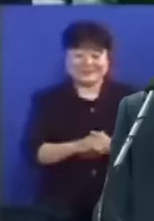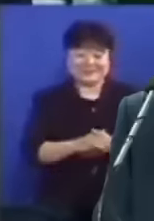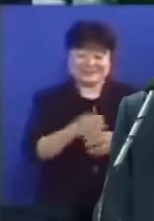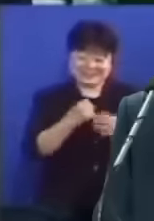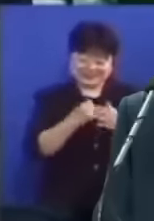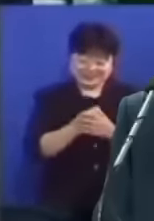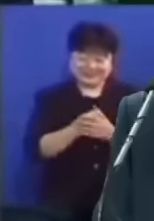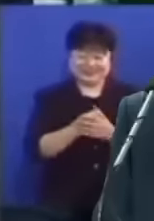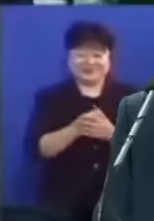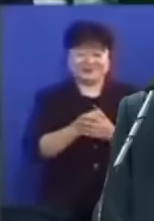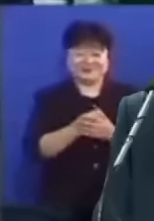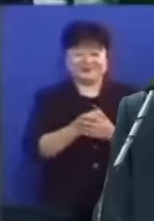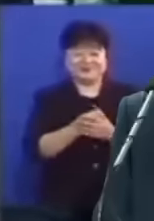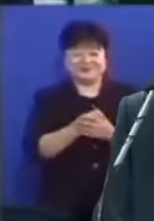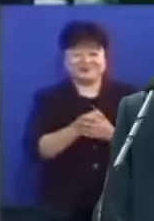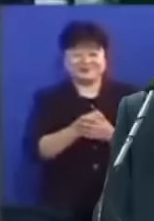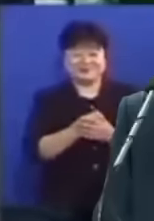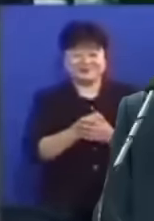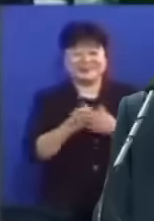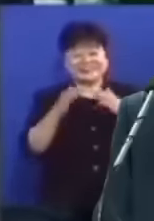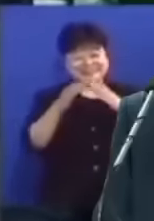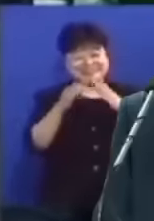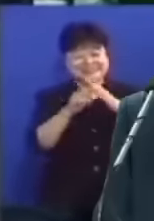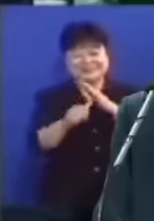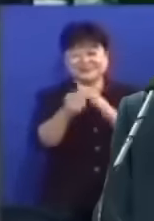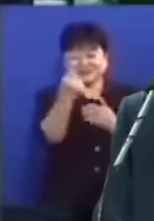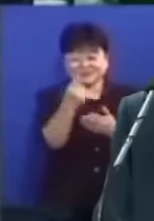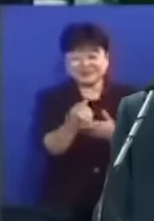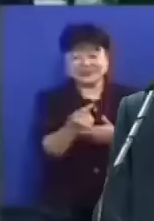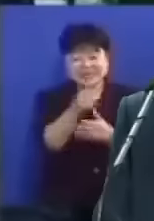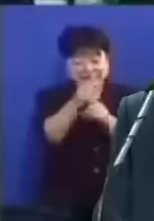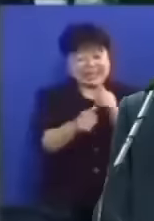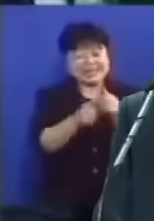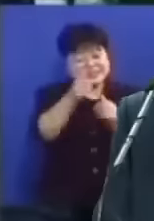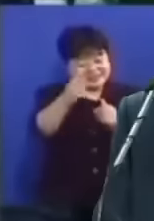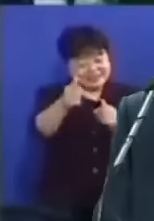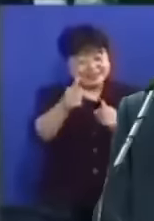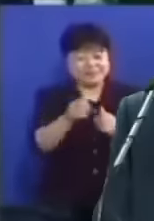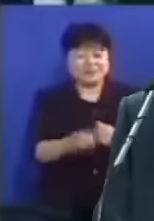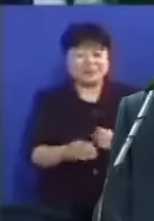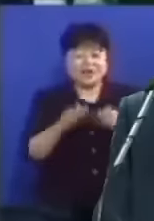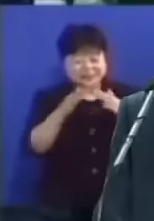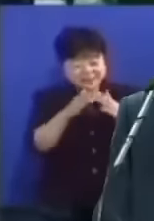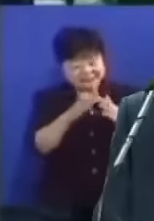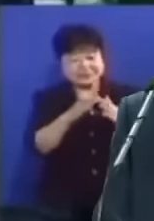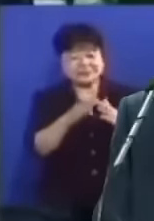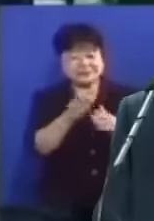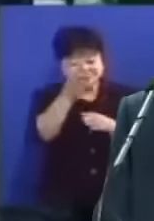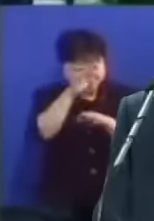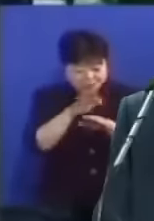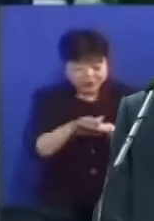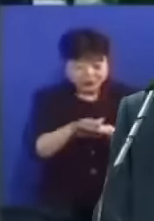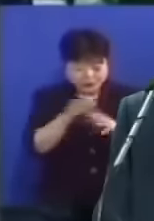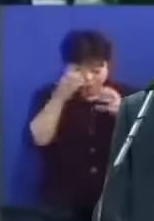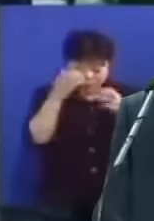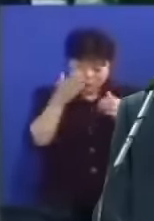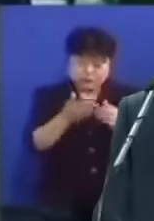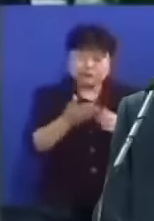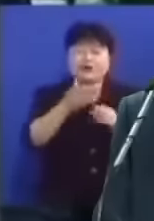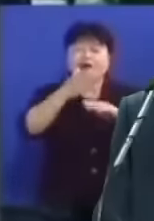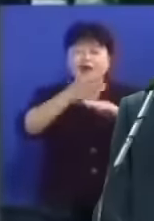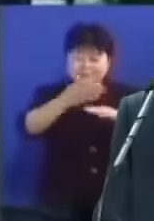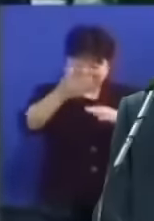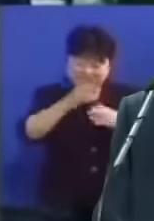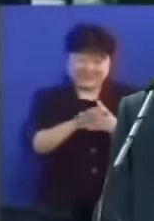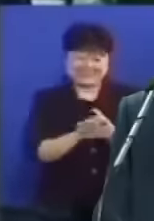그래서 그 집에서 나올 때 아 하나님 이 우리 성도에게 고통을 준 것